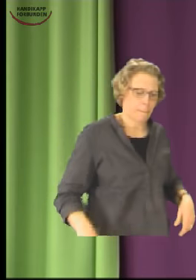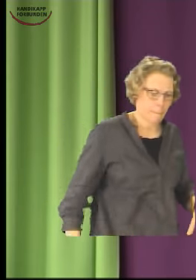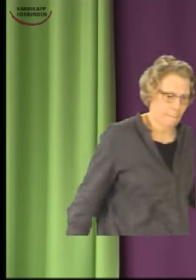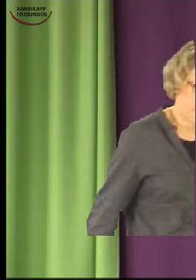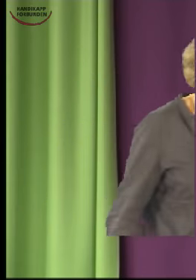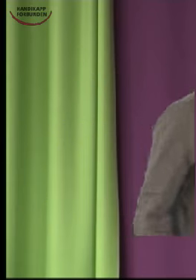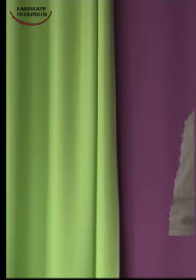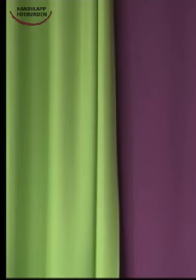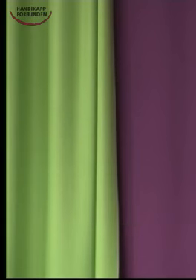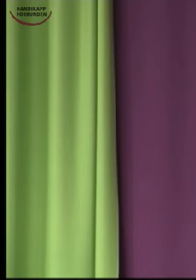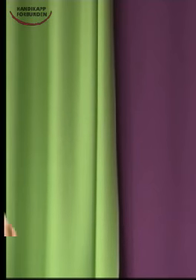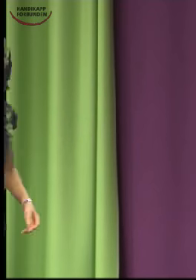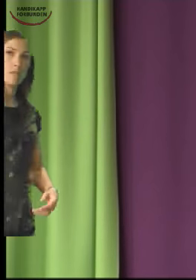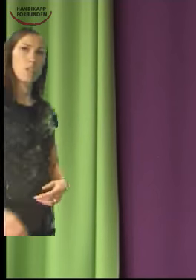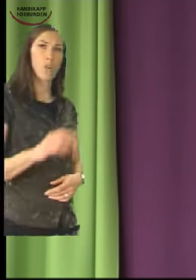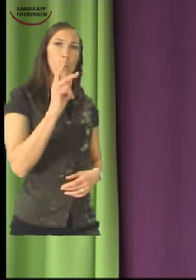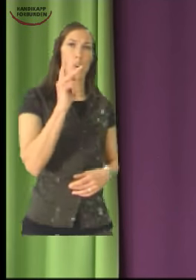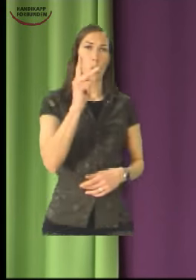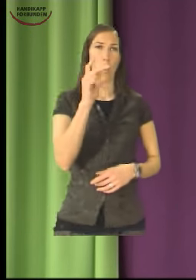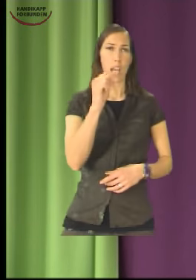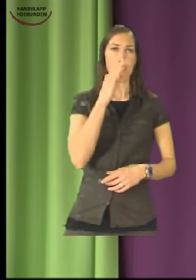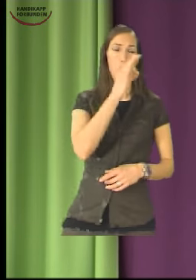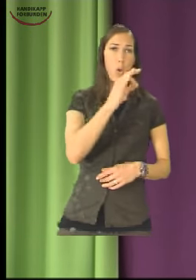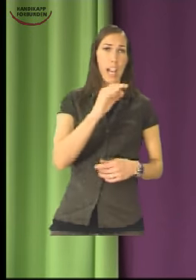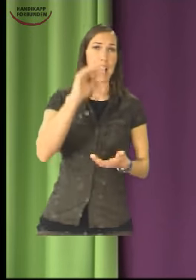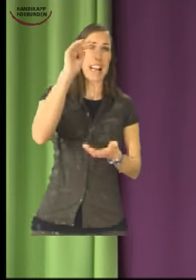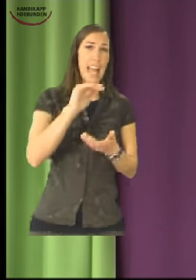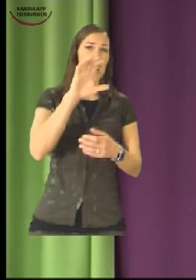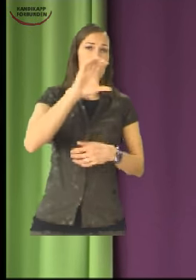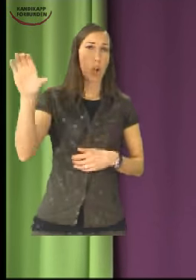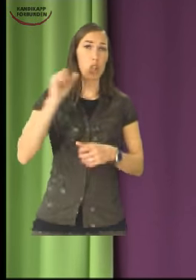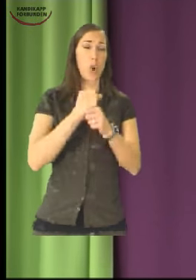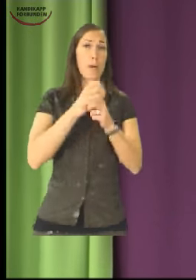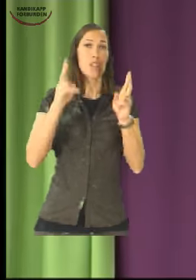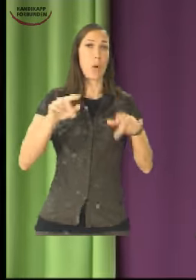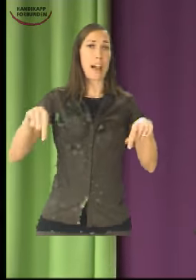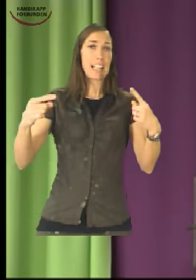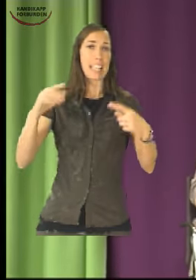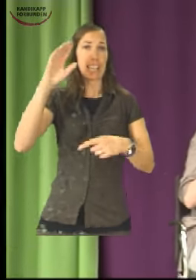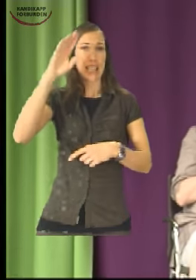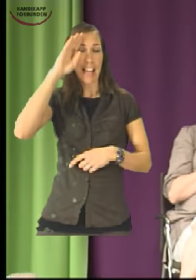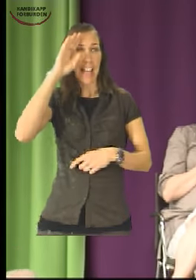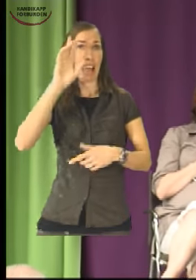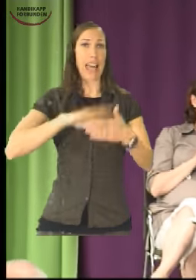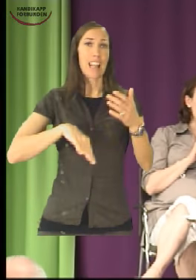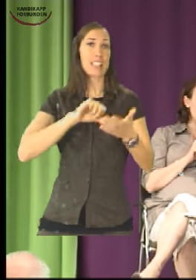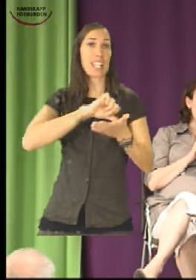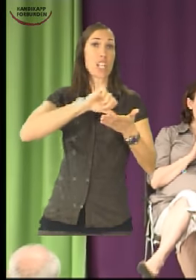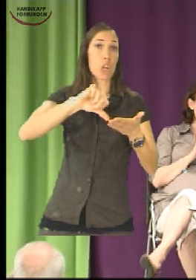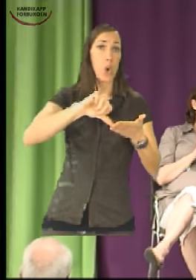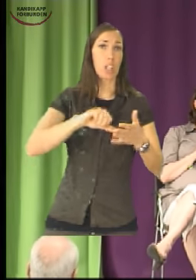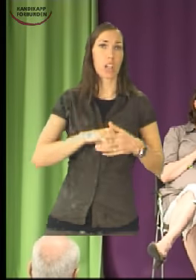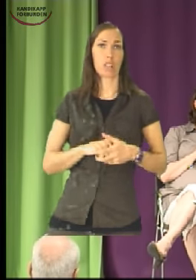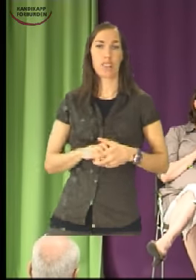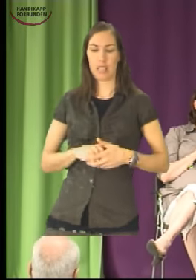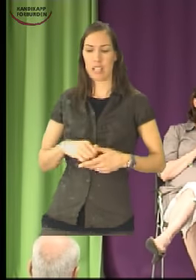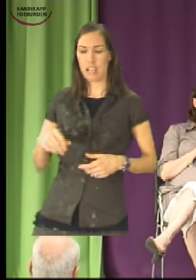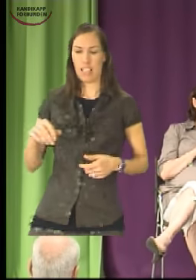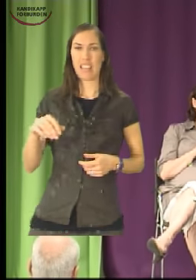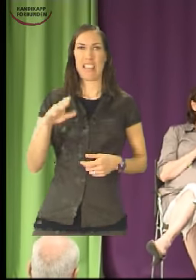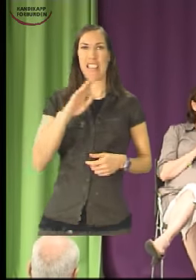kirurg? Nej, det har det inte. Men vi kan gott prata om det här med status. Jag skulle önska att landstingen skulle kämpa lika